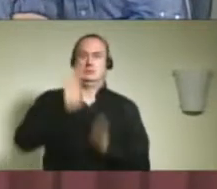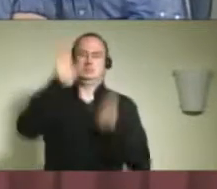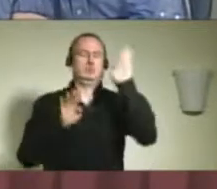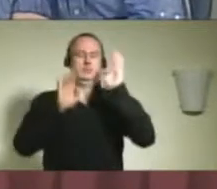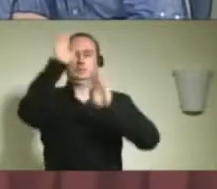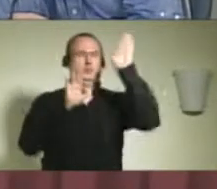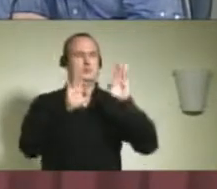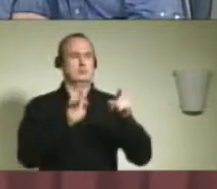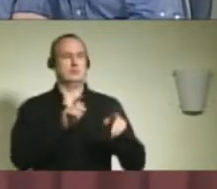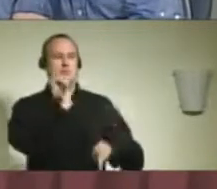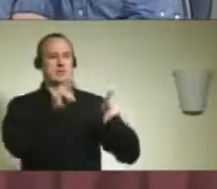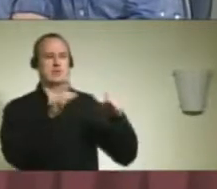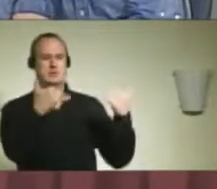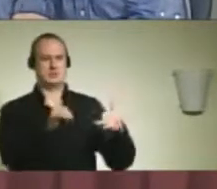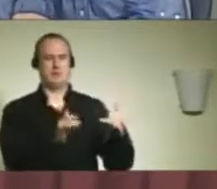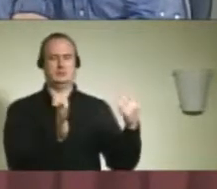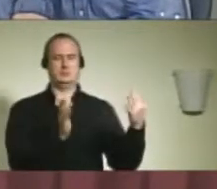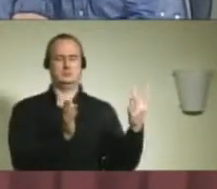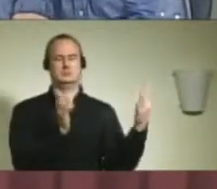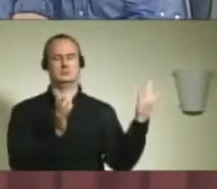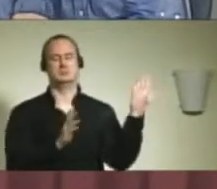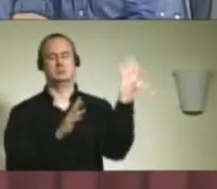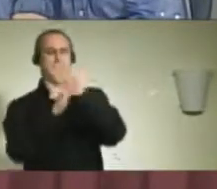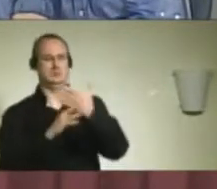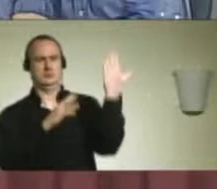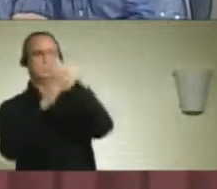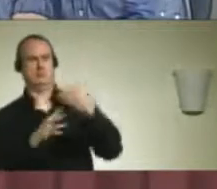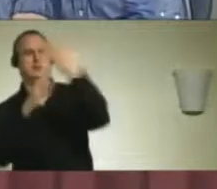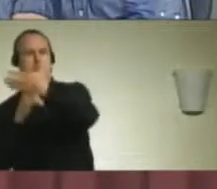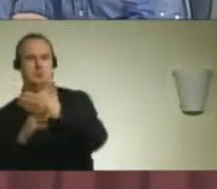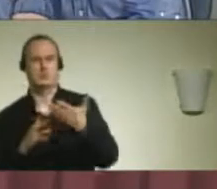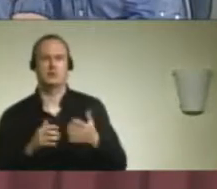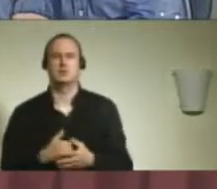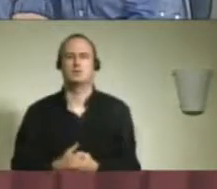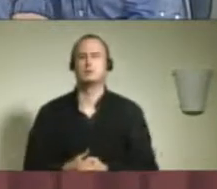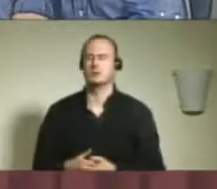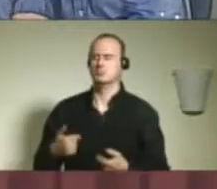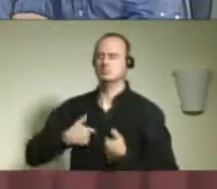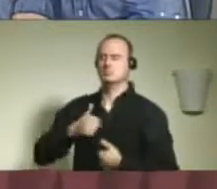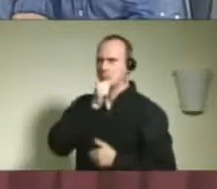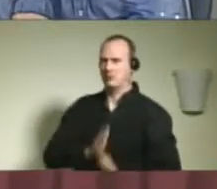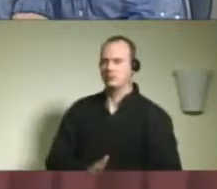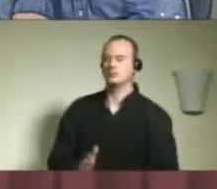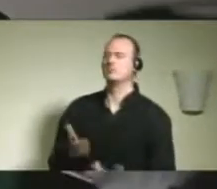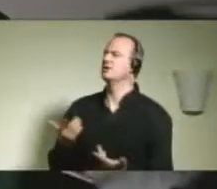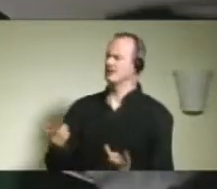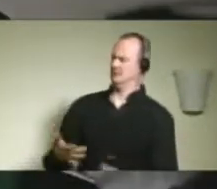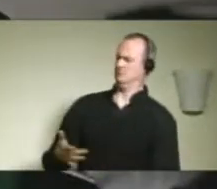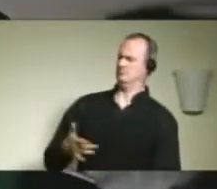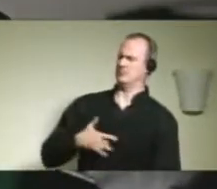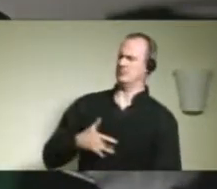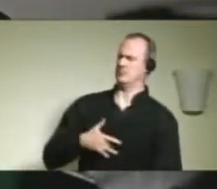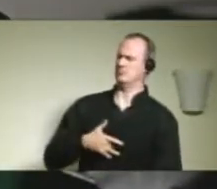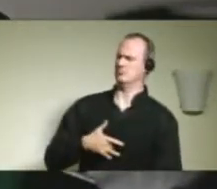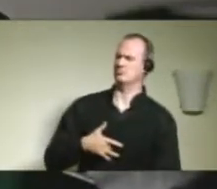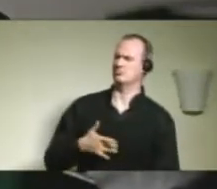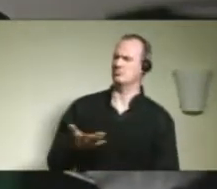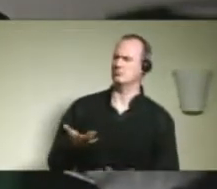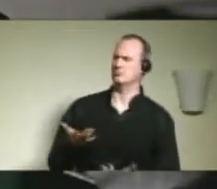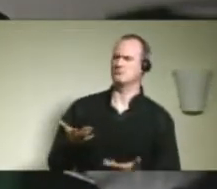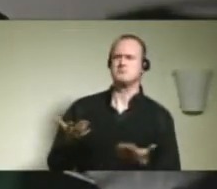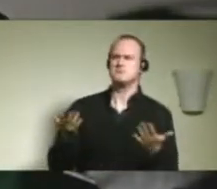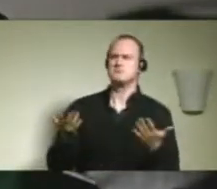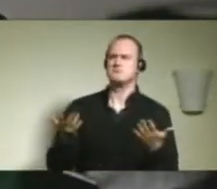J'ai une question et une déclaration. Ma déclaration, c'est que il semble qu'il n'y a plus de frontières. Nos enjeux sont les